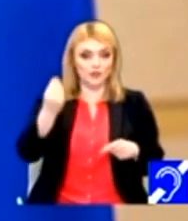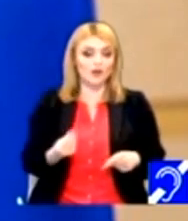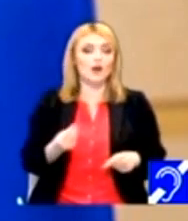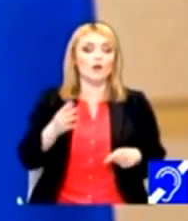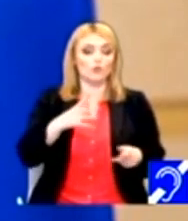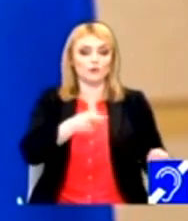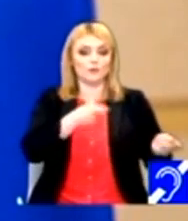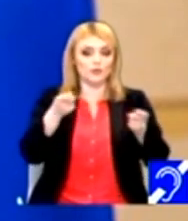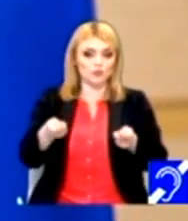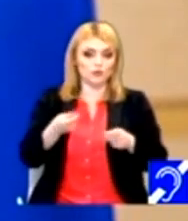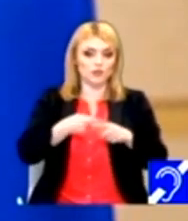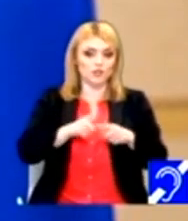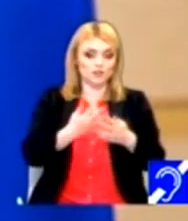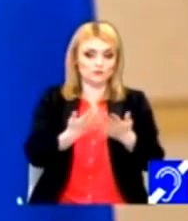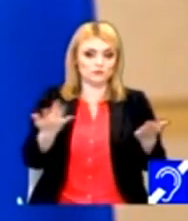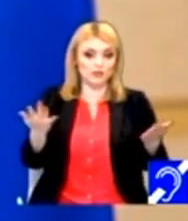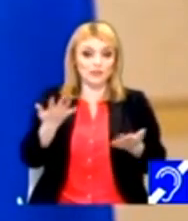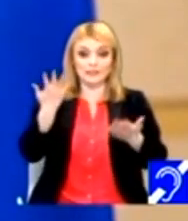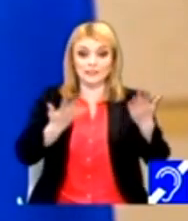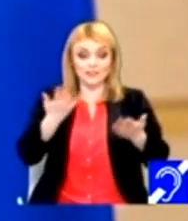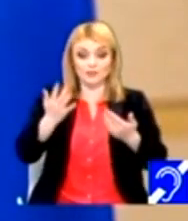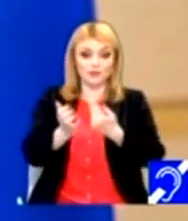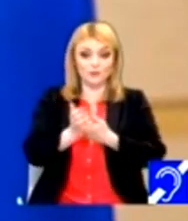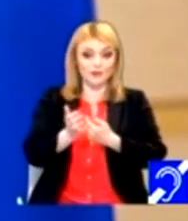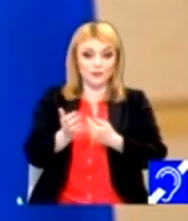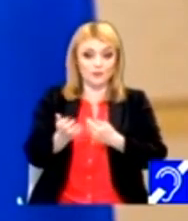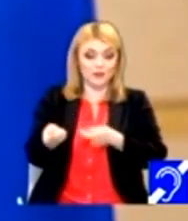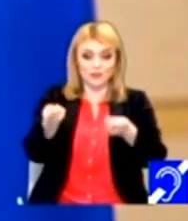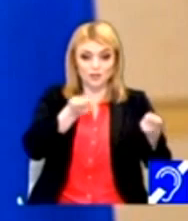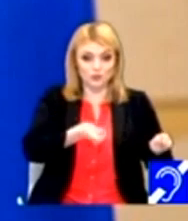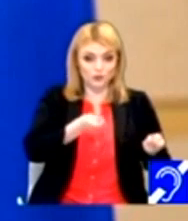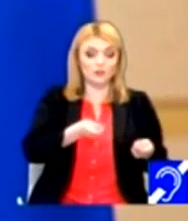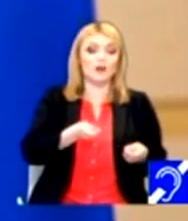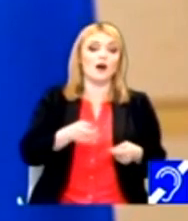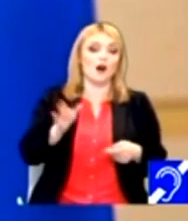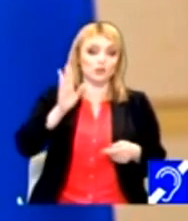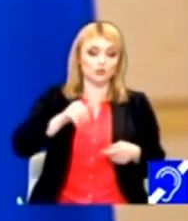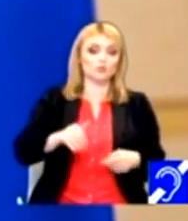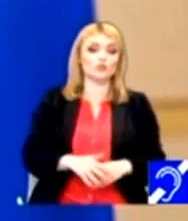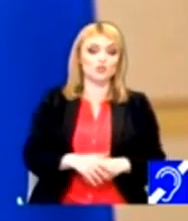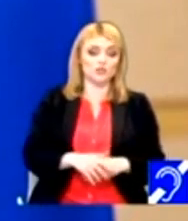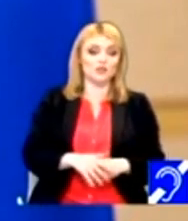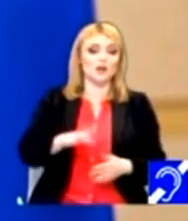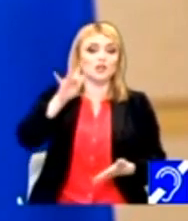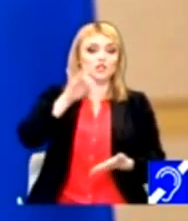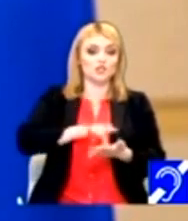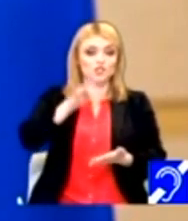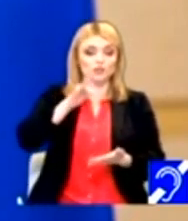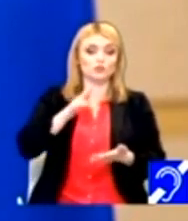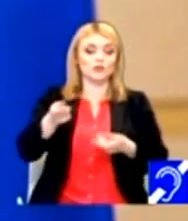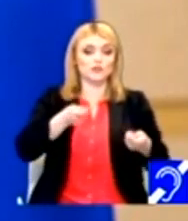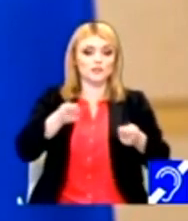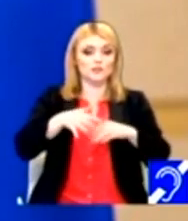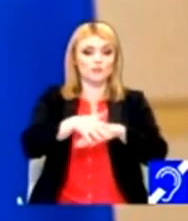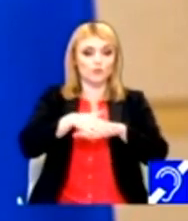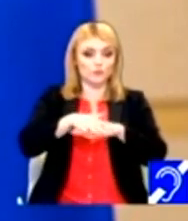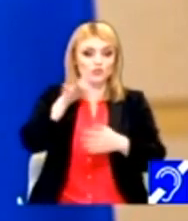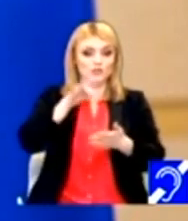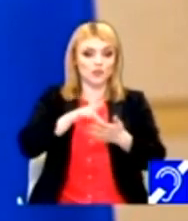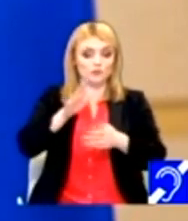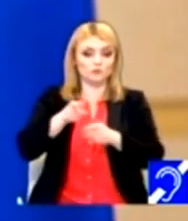Comisia Europeană a anunțat că Republica Moldova va primi 87 de milioane de euro din partea Uniunii Europene ca ajutor în lupta cu